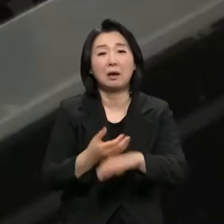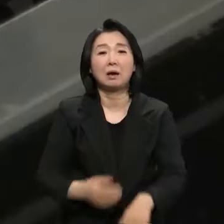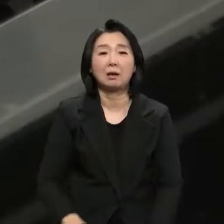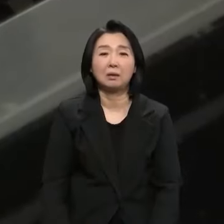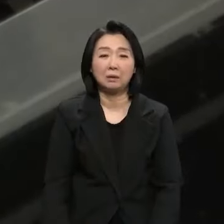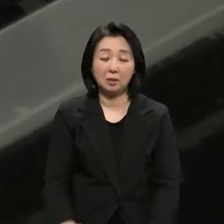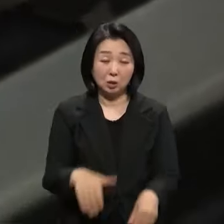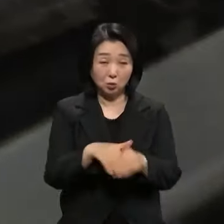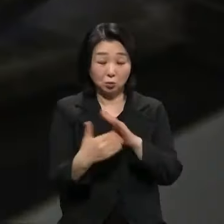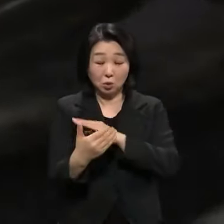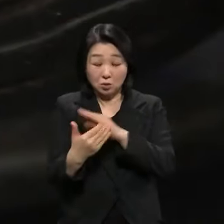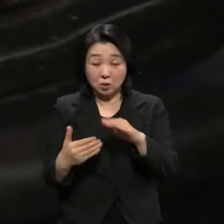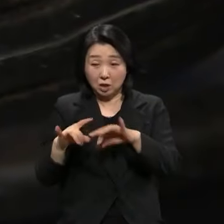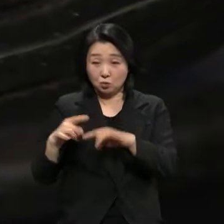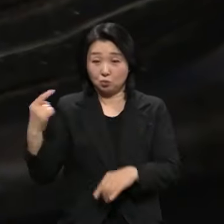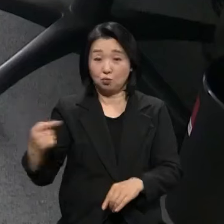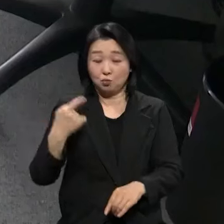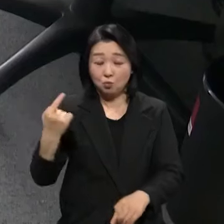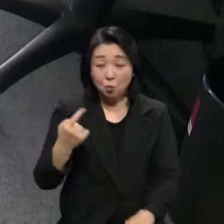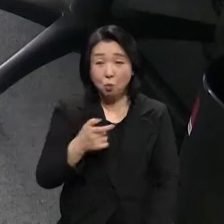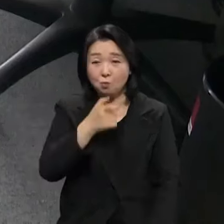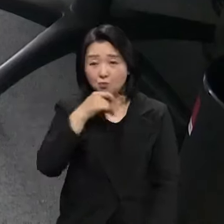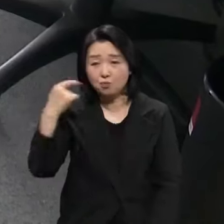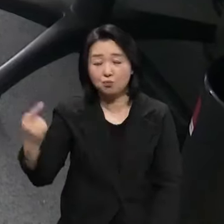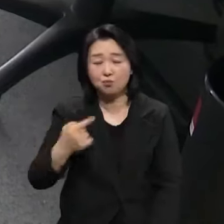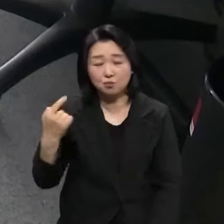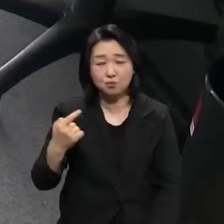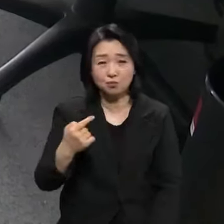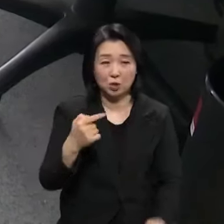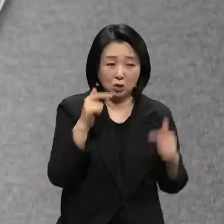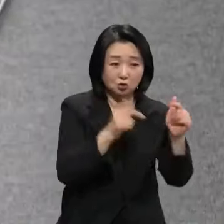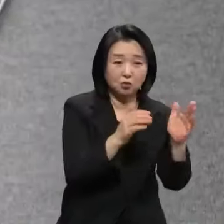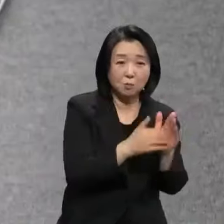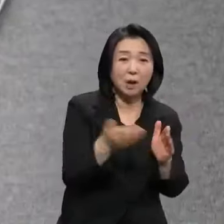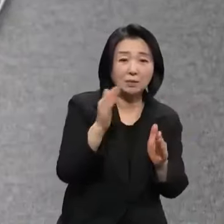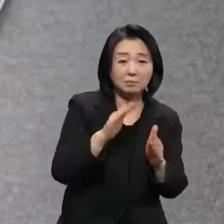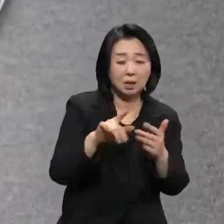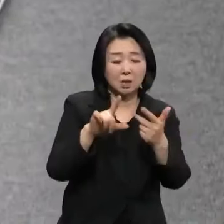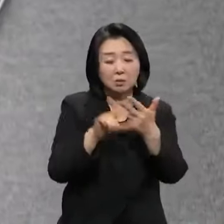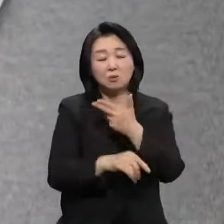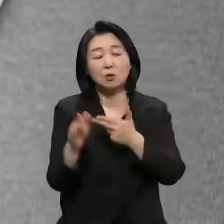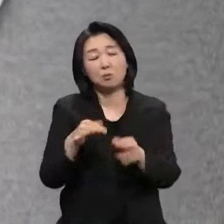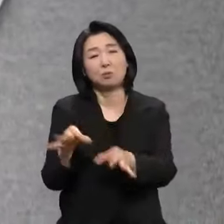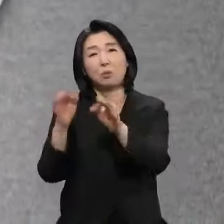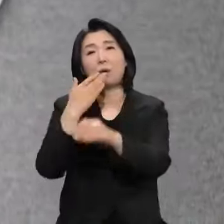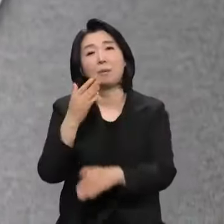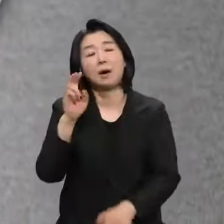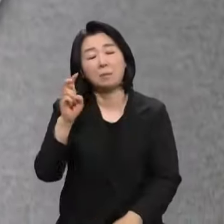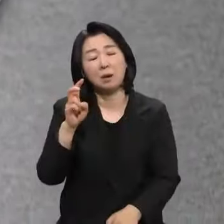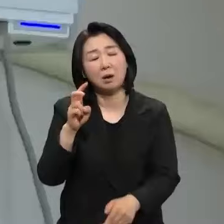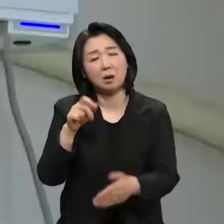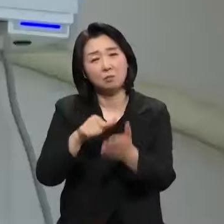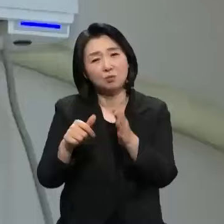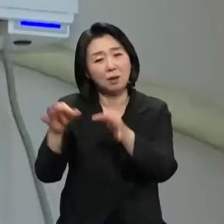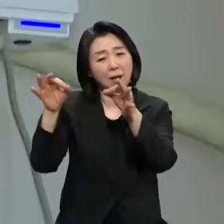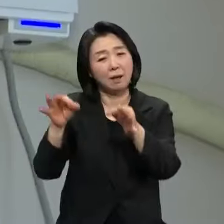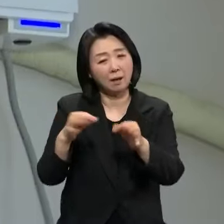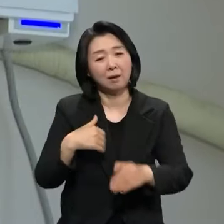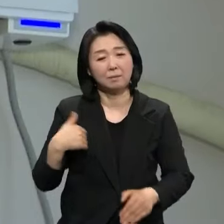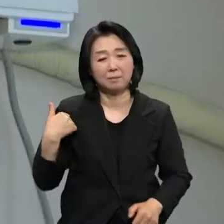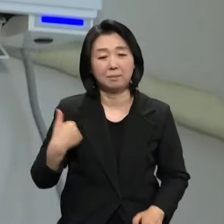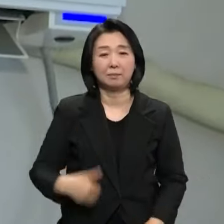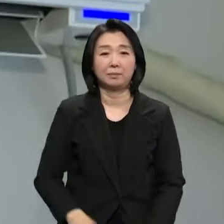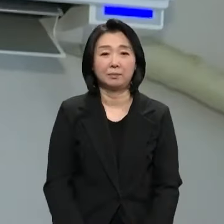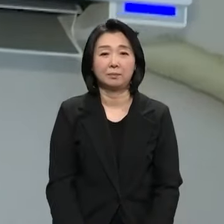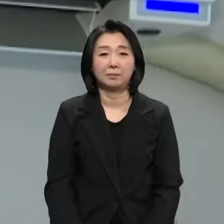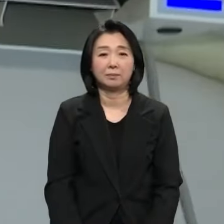전까지 동결해온 공공요금이 하반기엔 오를 가능성이 커 앞으로 물가는 쉽게 잡히지 않을 전망입니다.